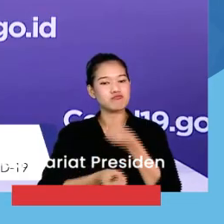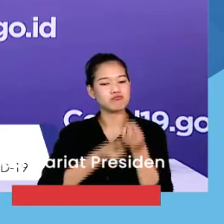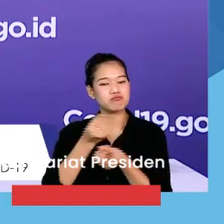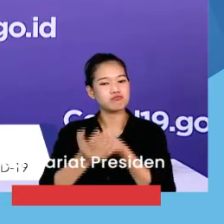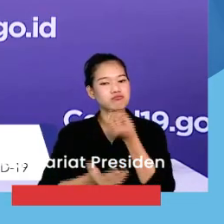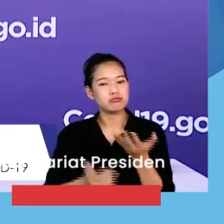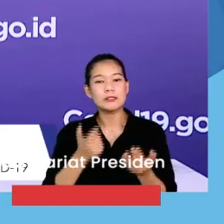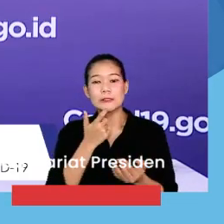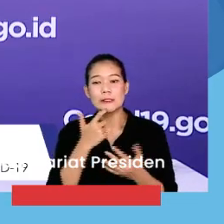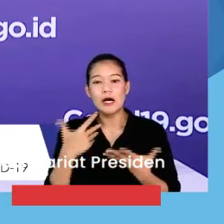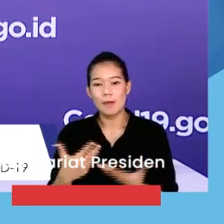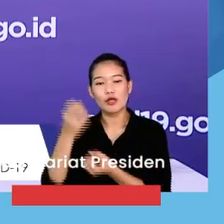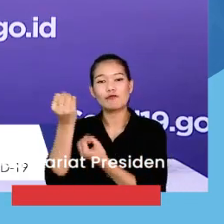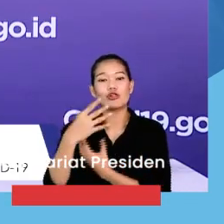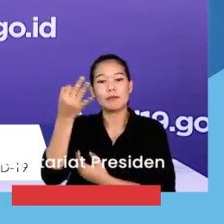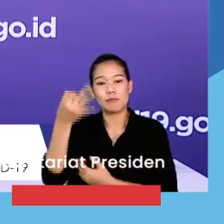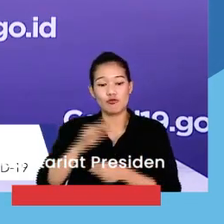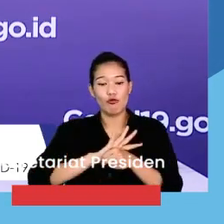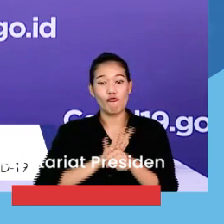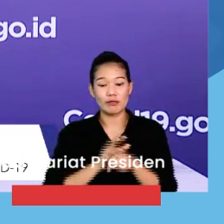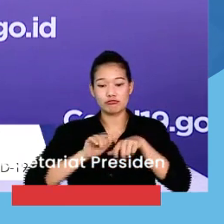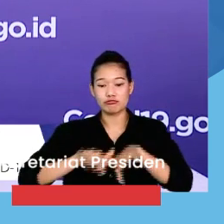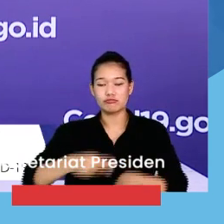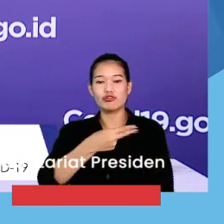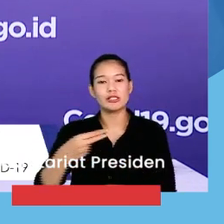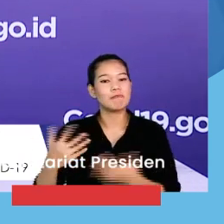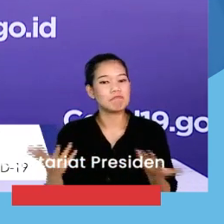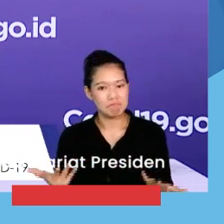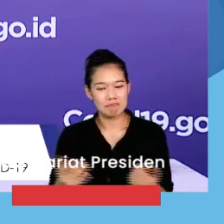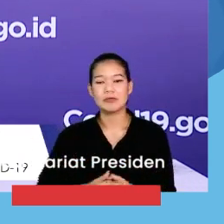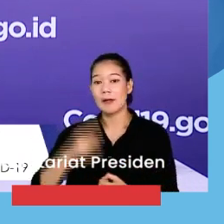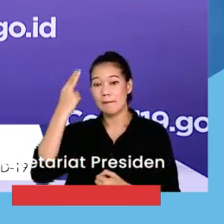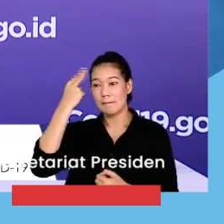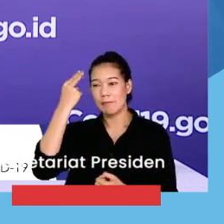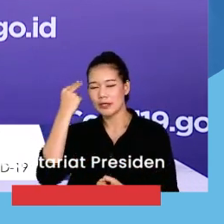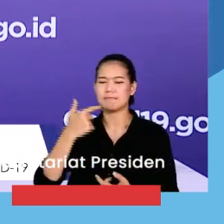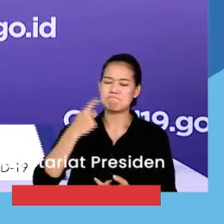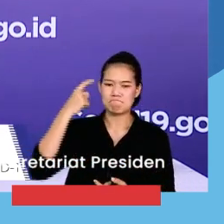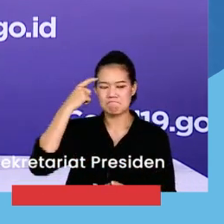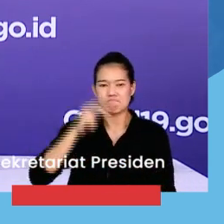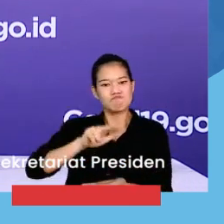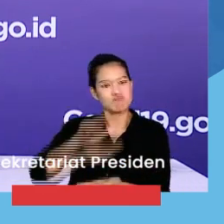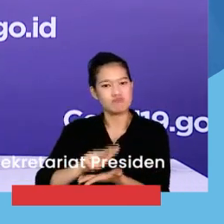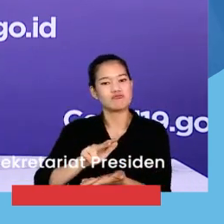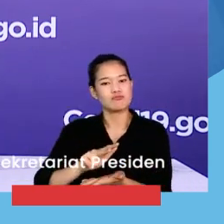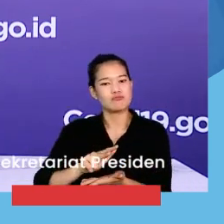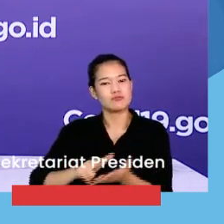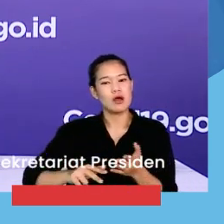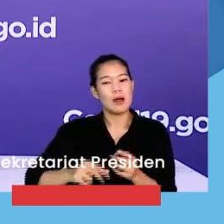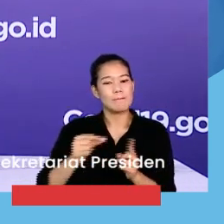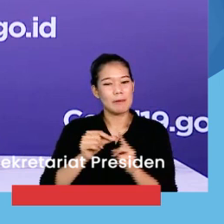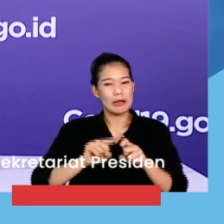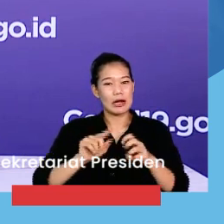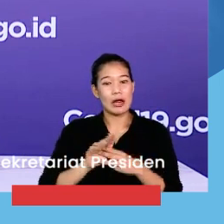Kemudian, pemerintah mengeluarkan indikator kematian dalam asesmen level PPKM untuk sementara waktu saja. Setelah data